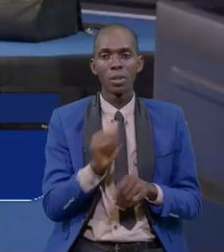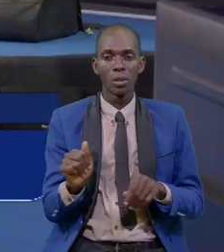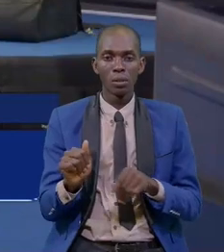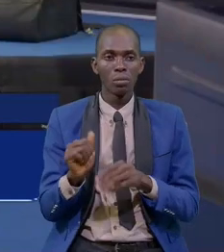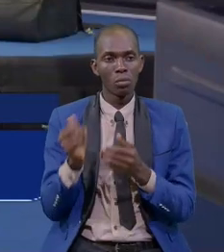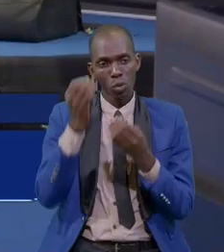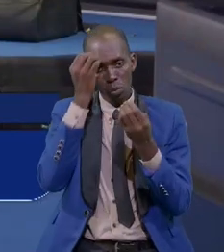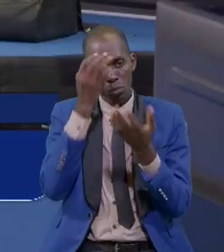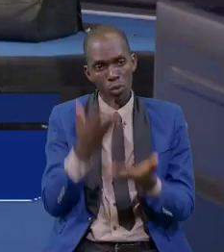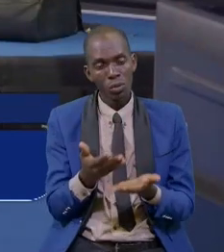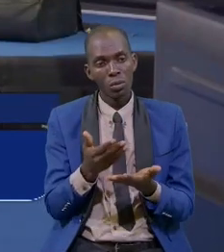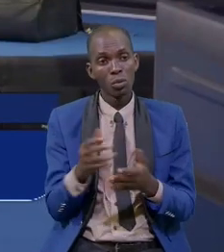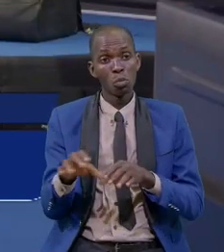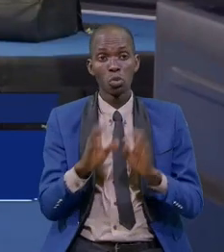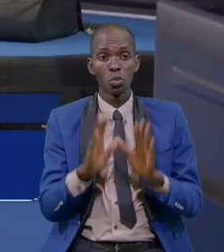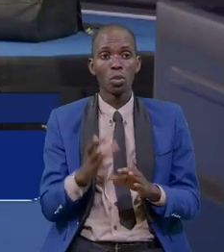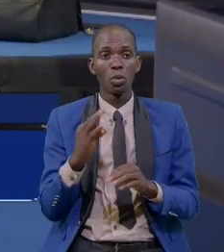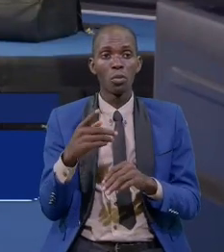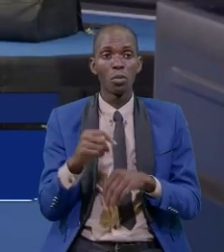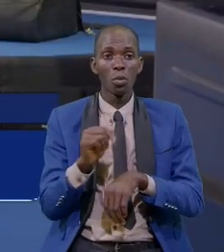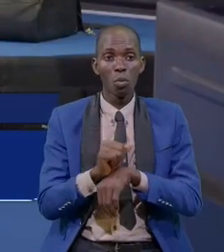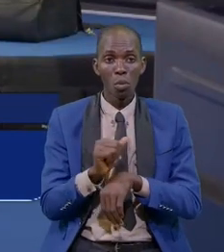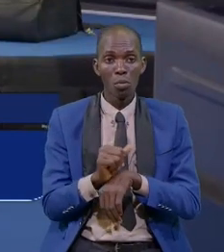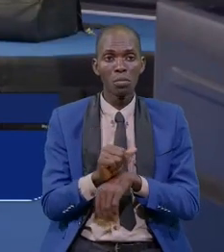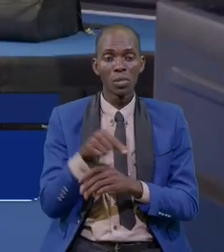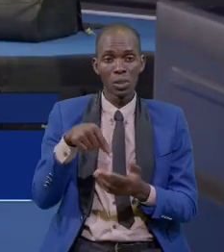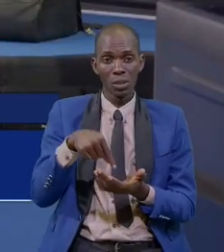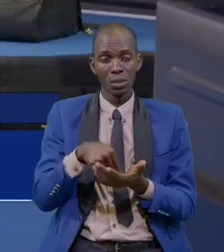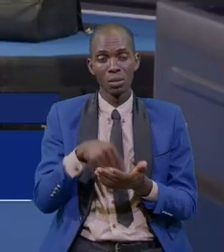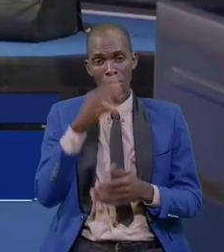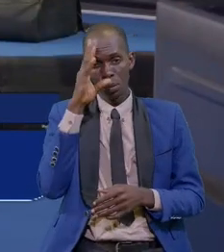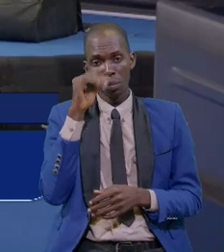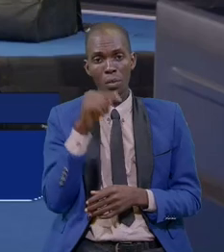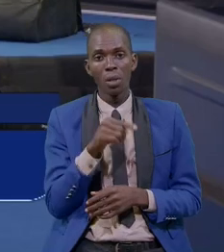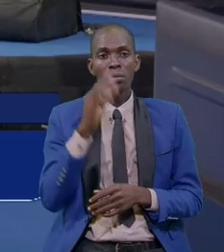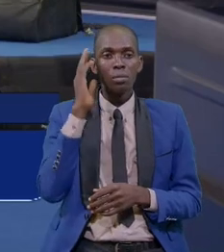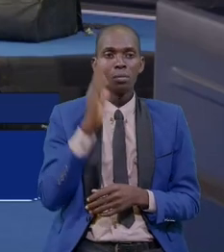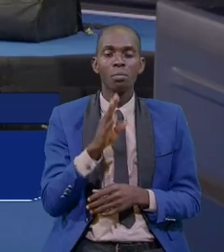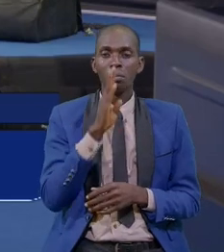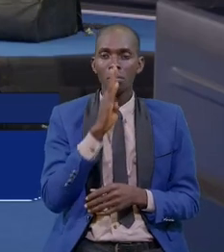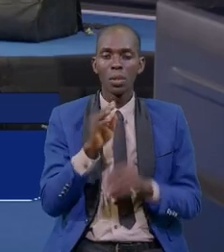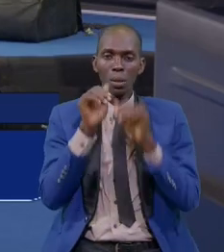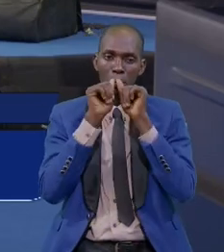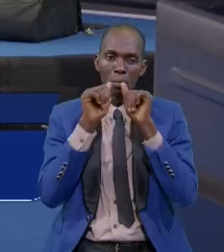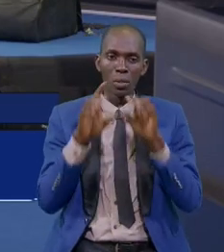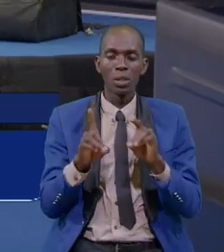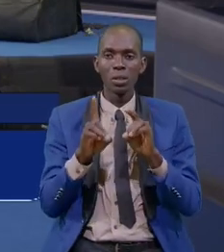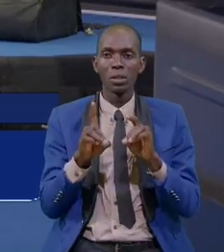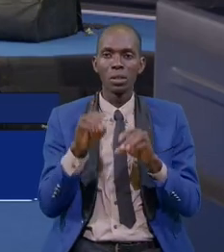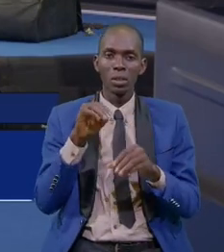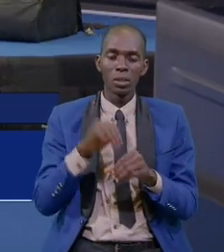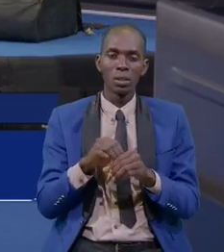mais se mettant à l'œuvre, celui-là sera heureux